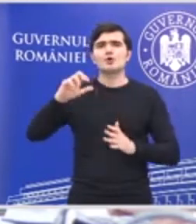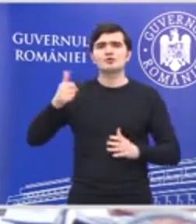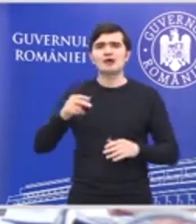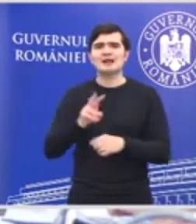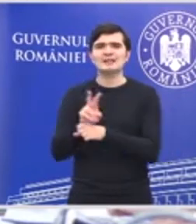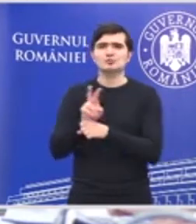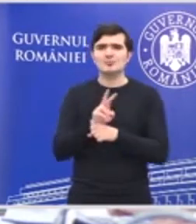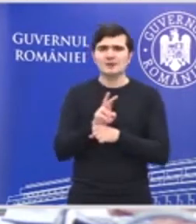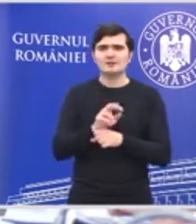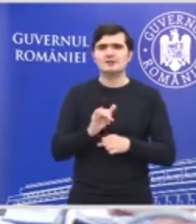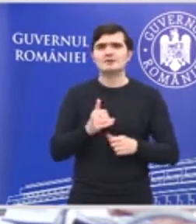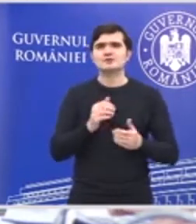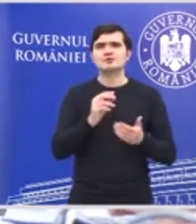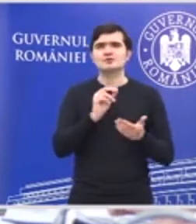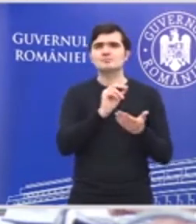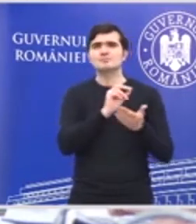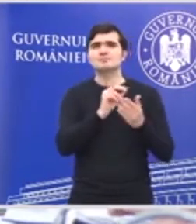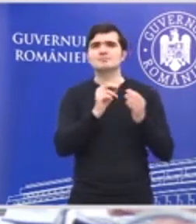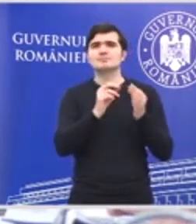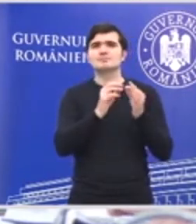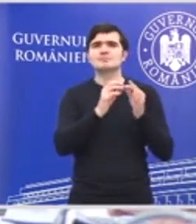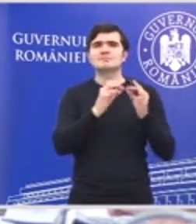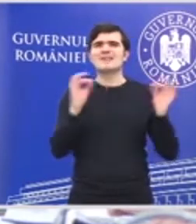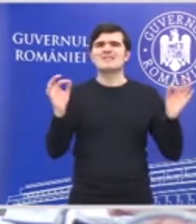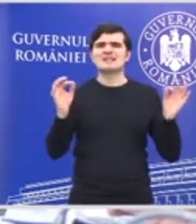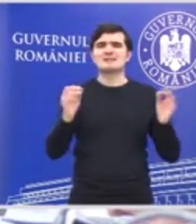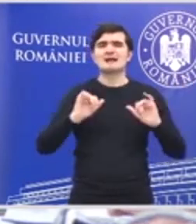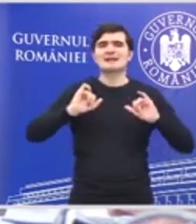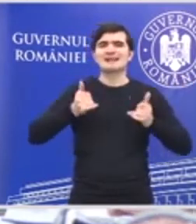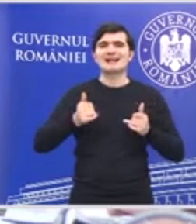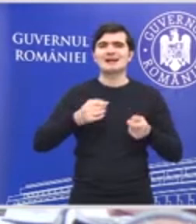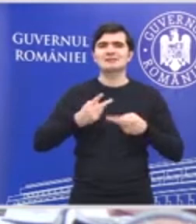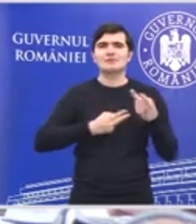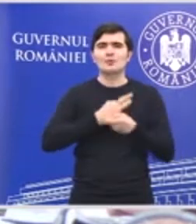iar definiția de caz utilizată în România